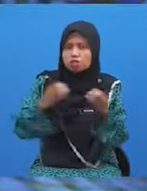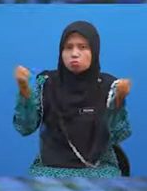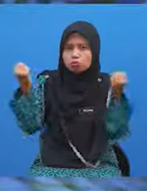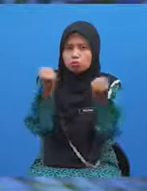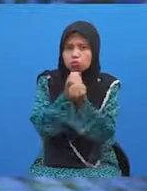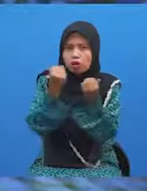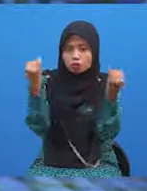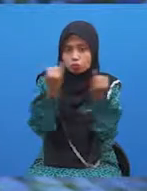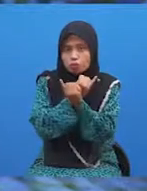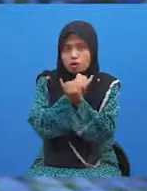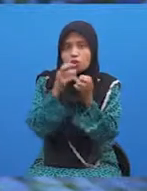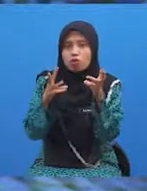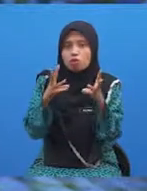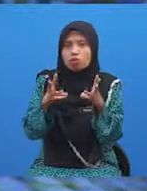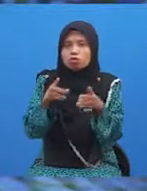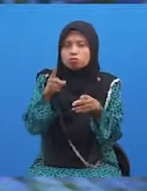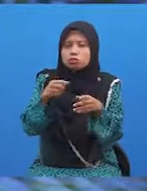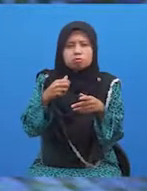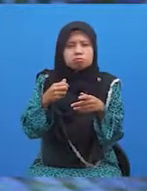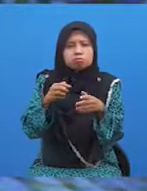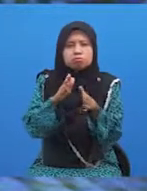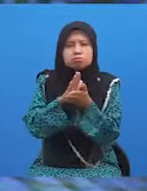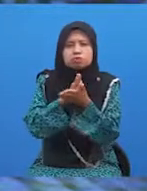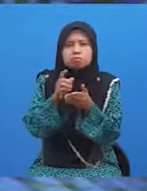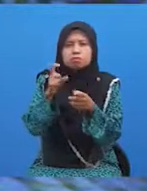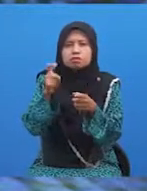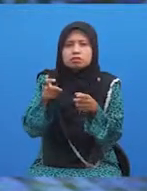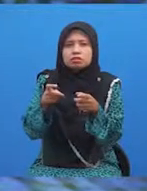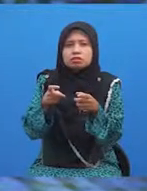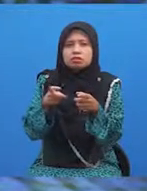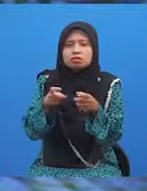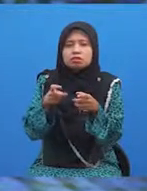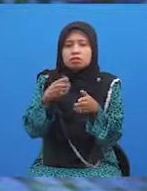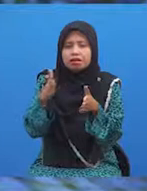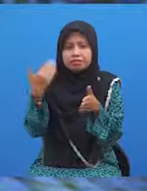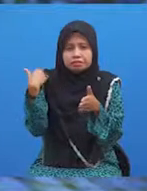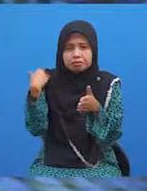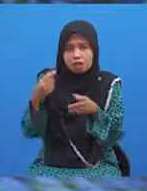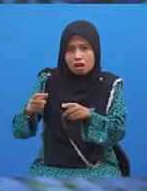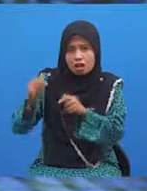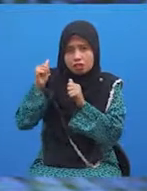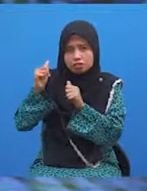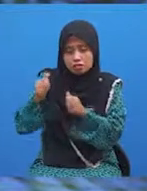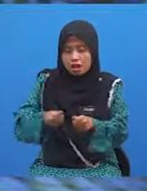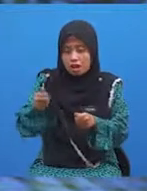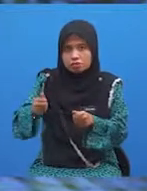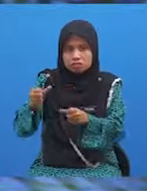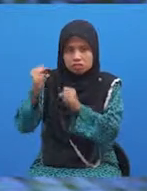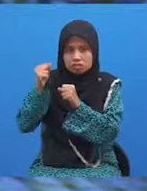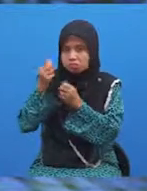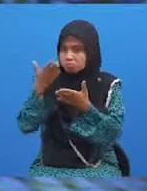walaupun beliau terpaksa melawan musuh tanpa senjata.